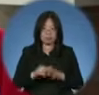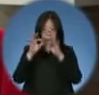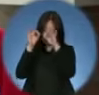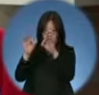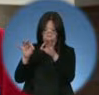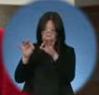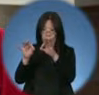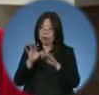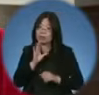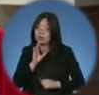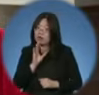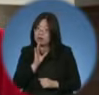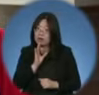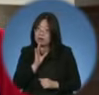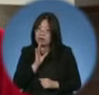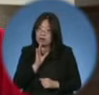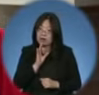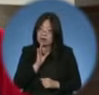거군요.